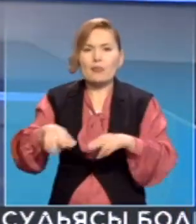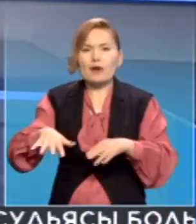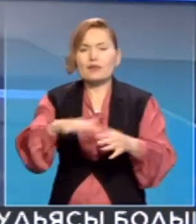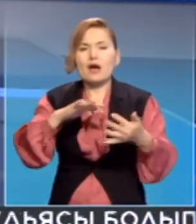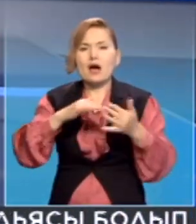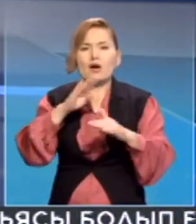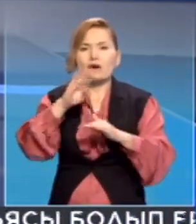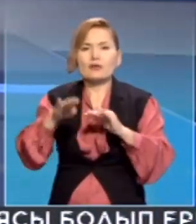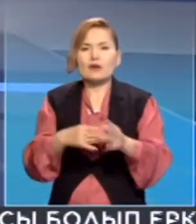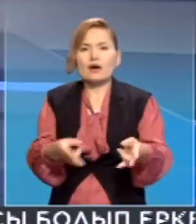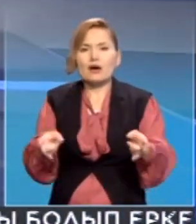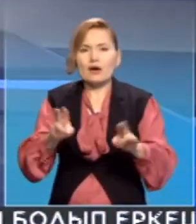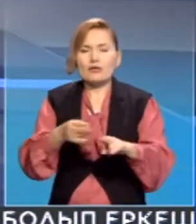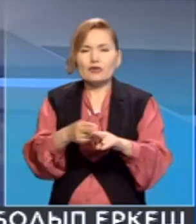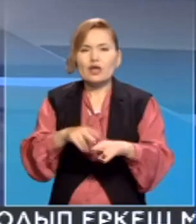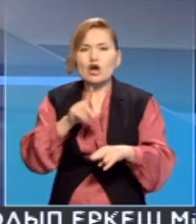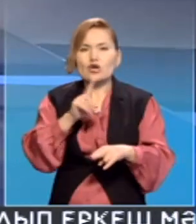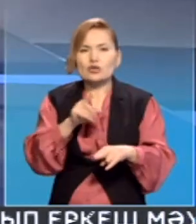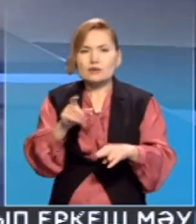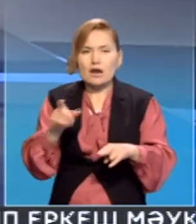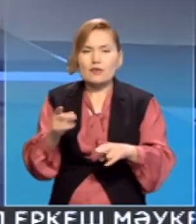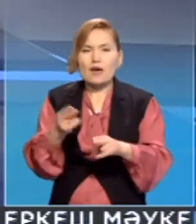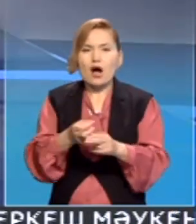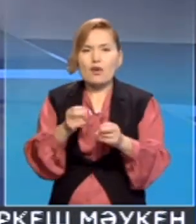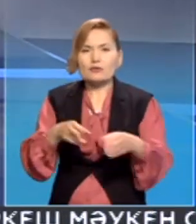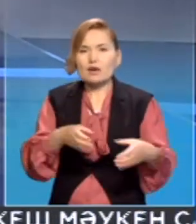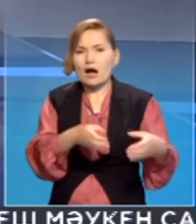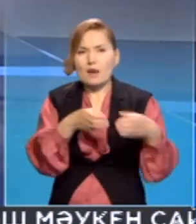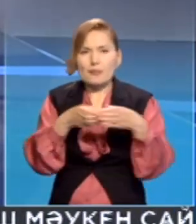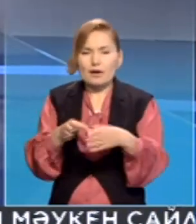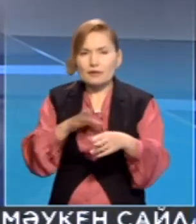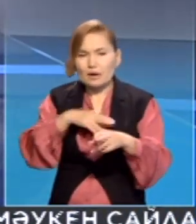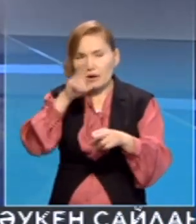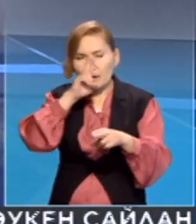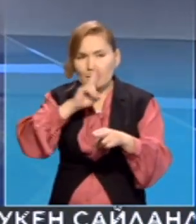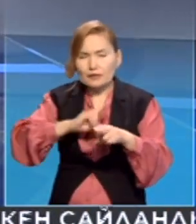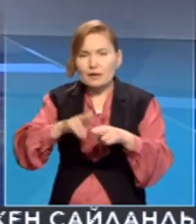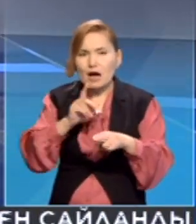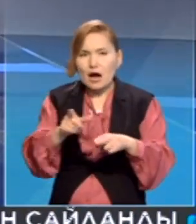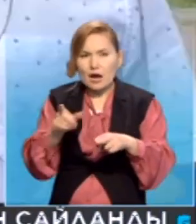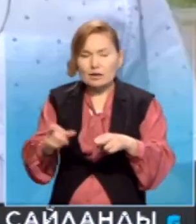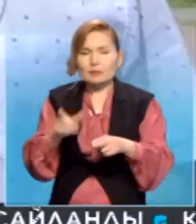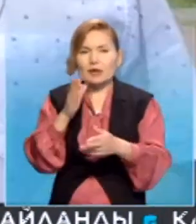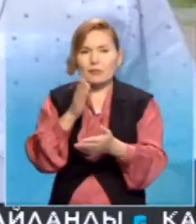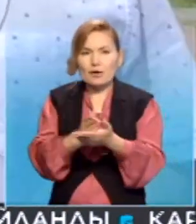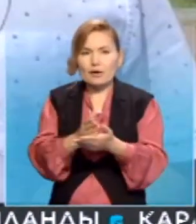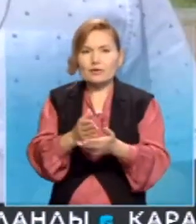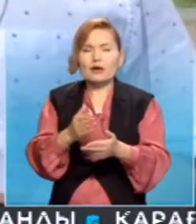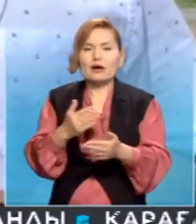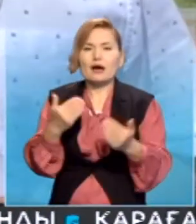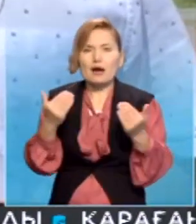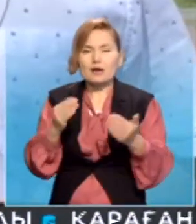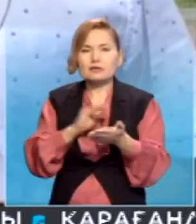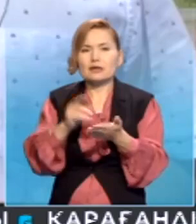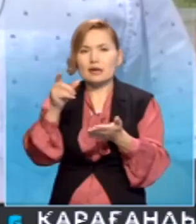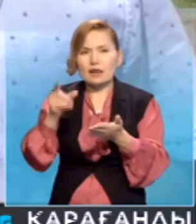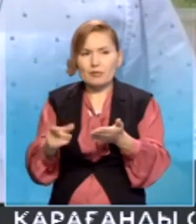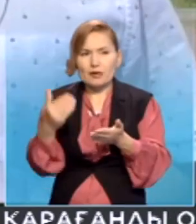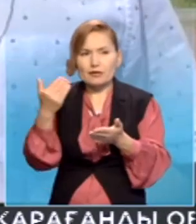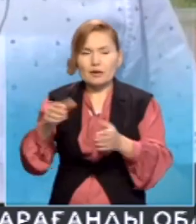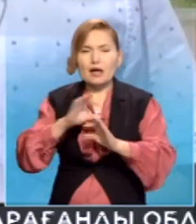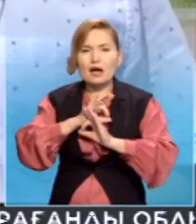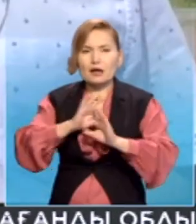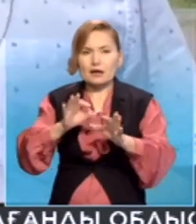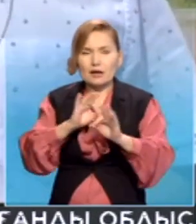су астында қалды. Жүздеген адам қауіпсіз аймаққа көшірілді. Үсті-түссіз кеткендер де бар. Толығырақ осы елдегі тілшіміз Айдос